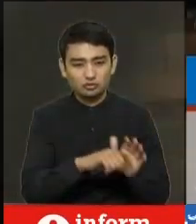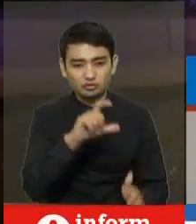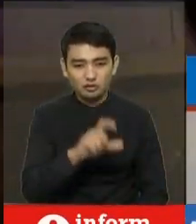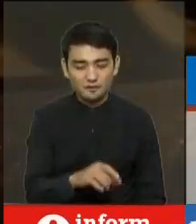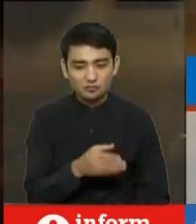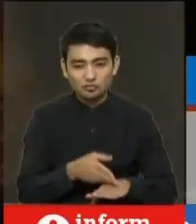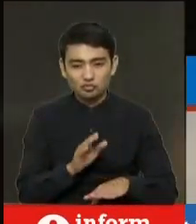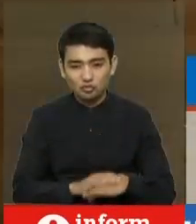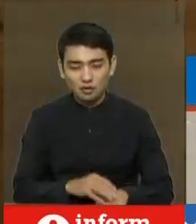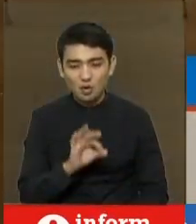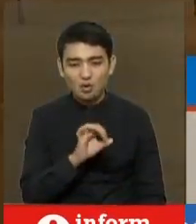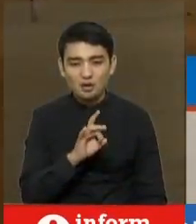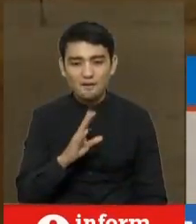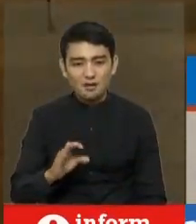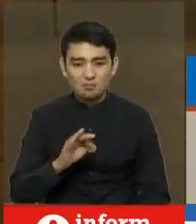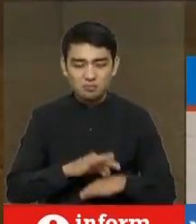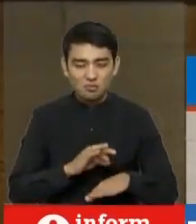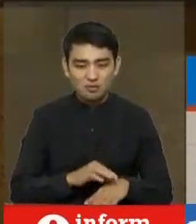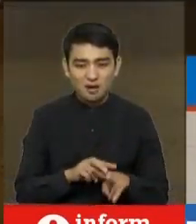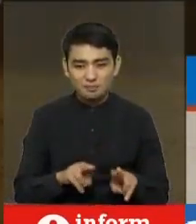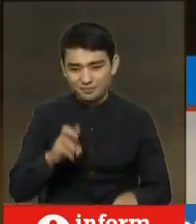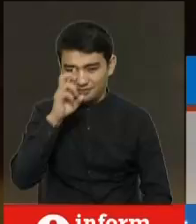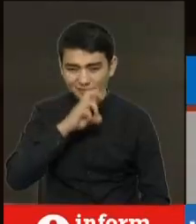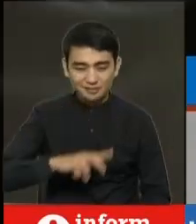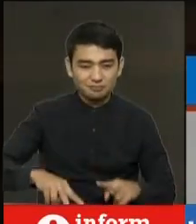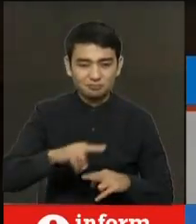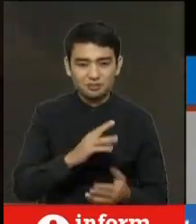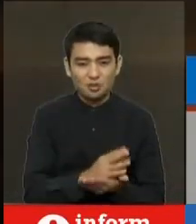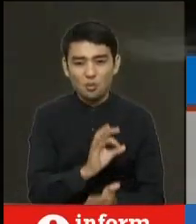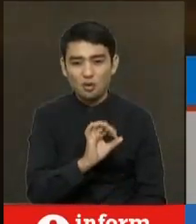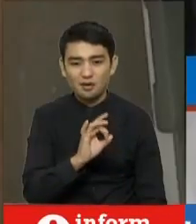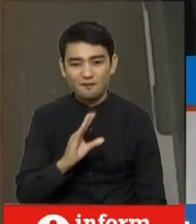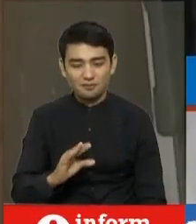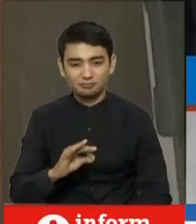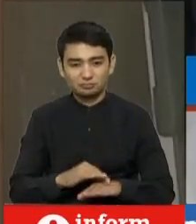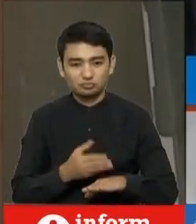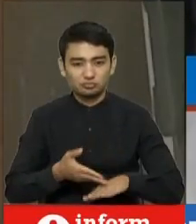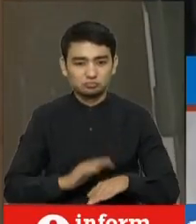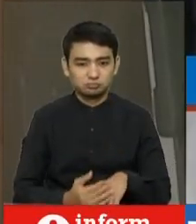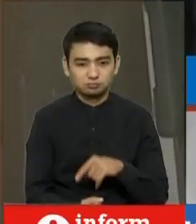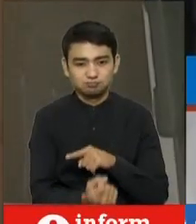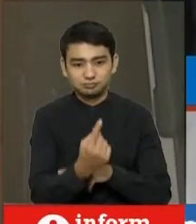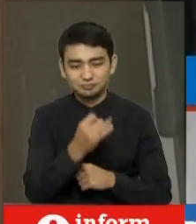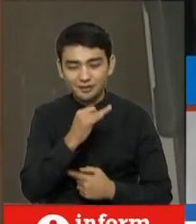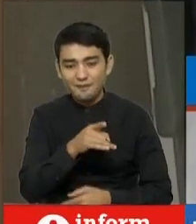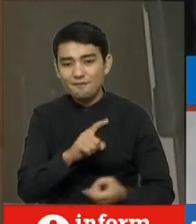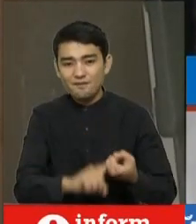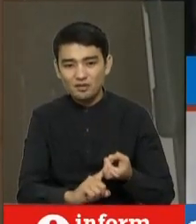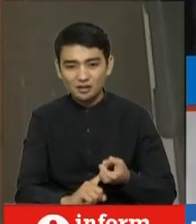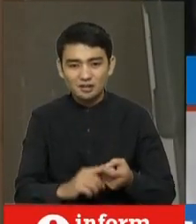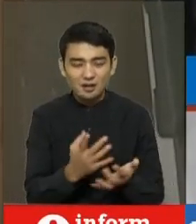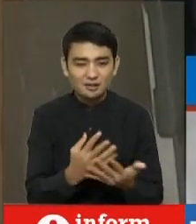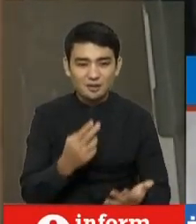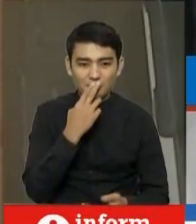с тяжелым течением ОРВИ. Ситуация такая по всей стране. Течение ОРВИ стало с осложнениями. Специалисты отмечают, вирусы, вызывающие